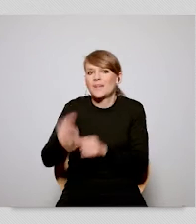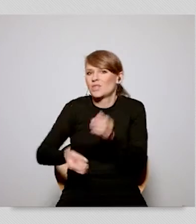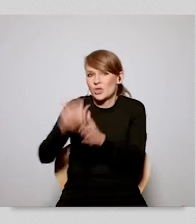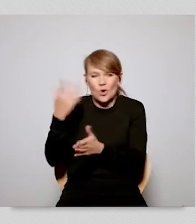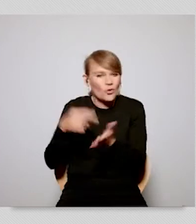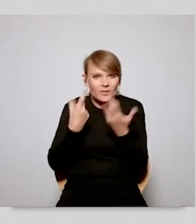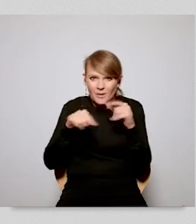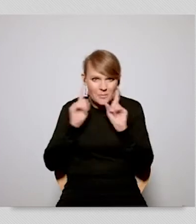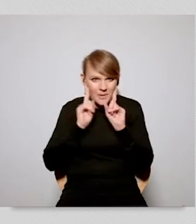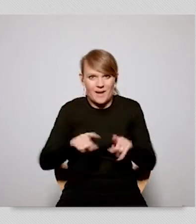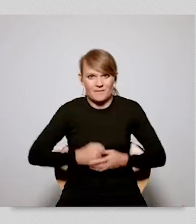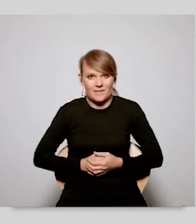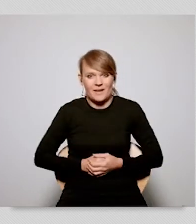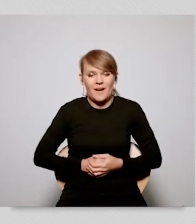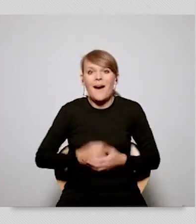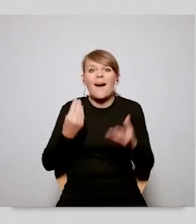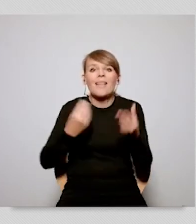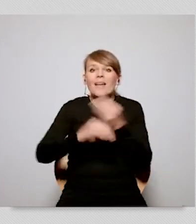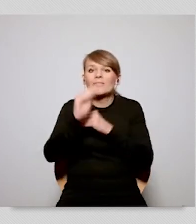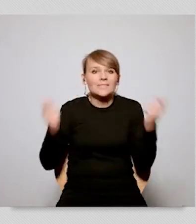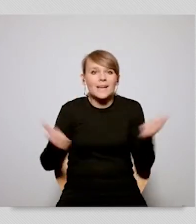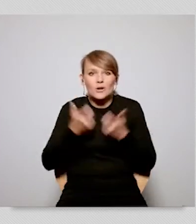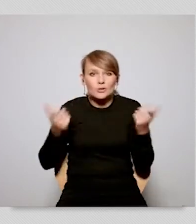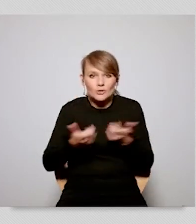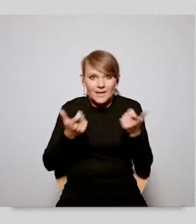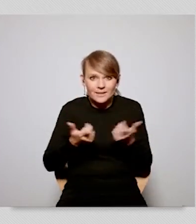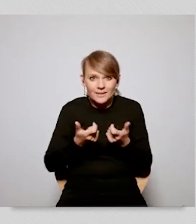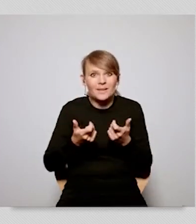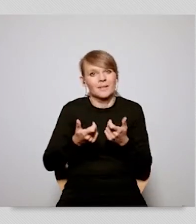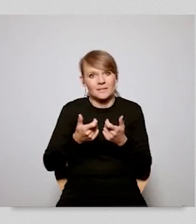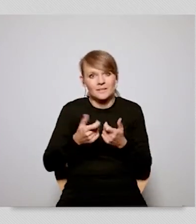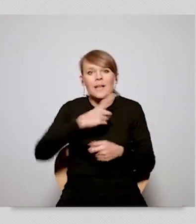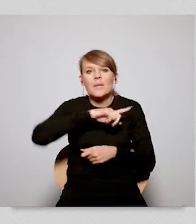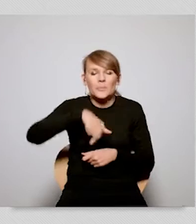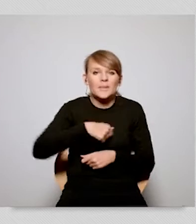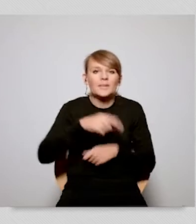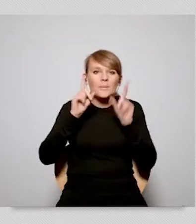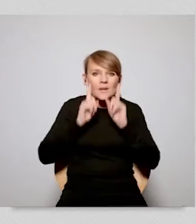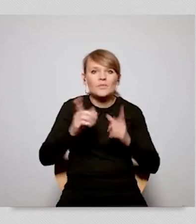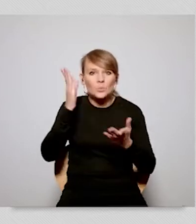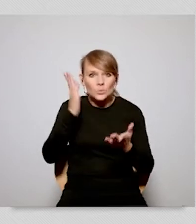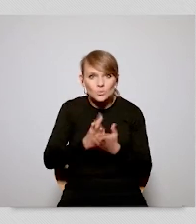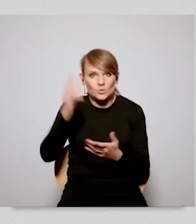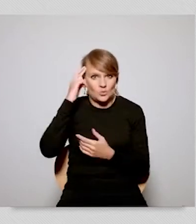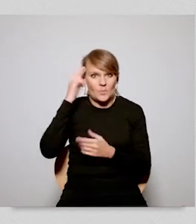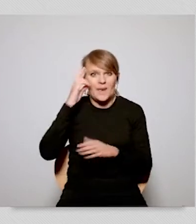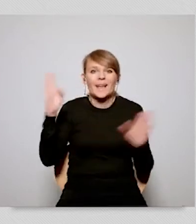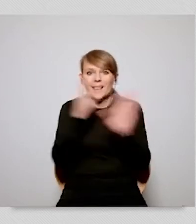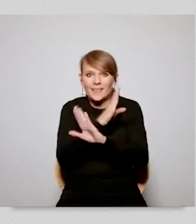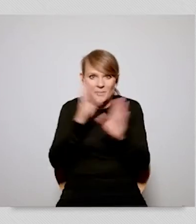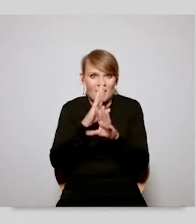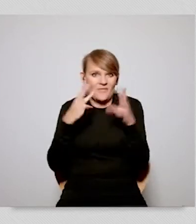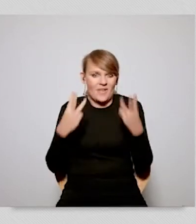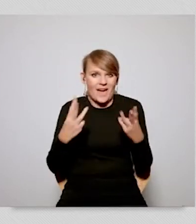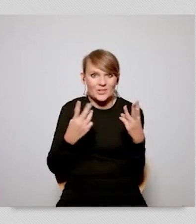takim największym zagrożeniu i to do czego właśnie doszliśmy to to, że my naprawdę już zrozumieliśmy, że klimat jest ważny jako